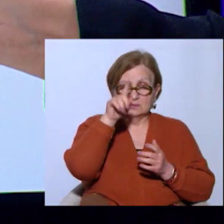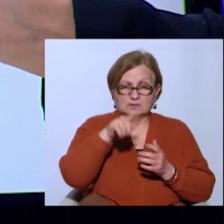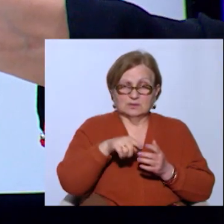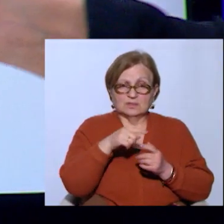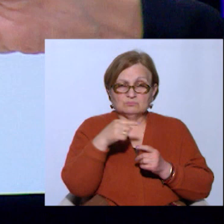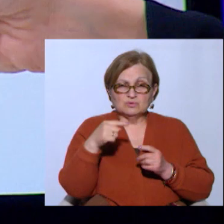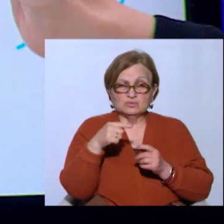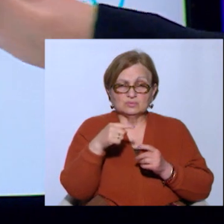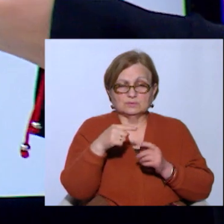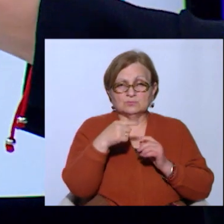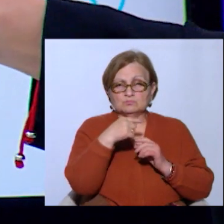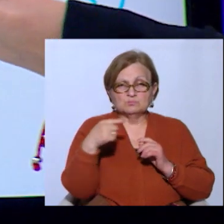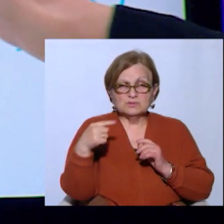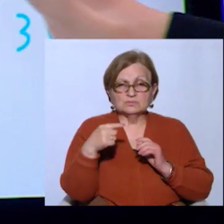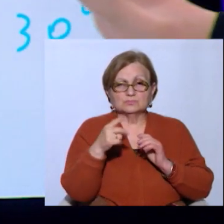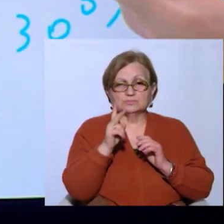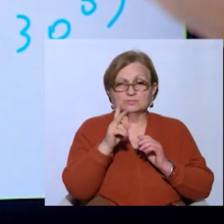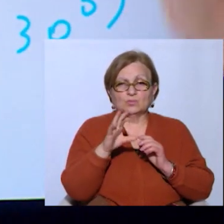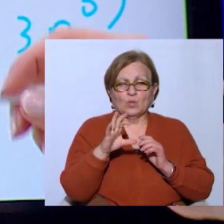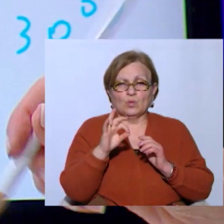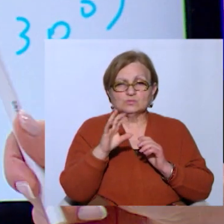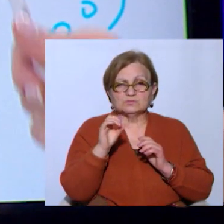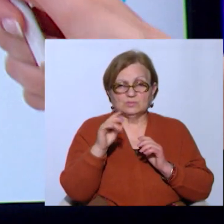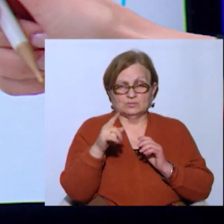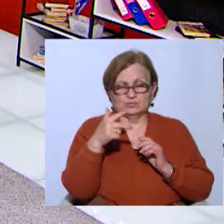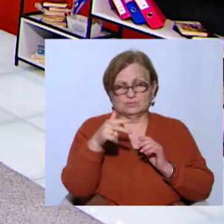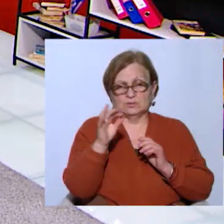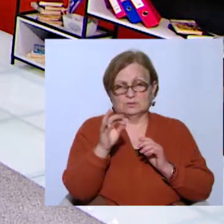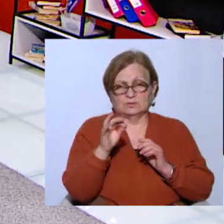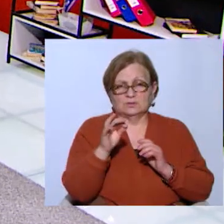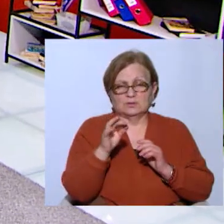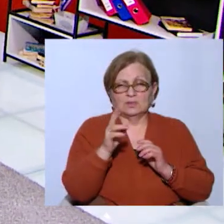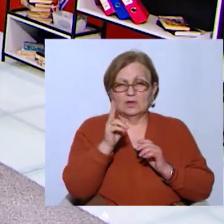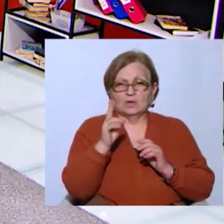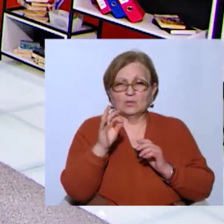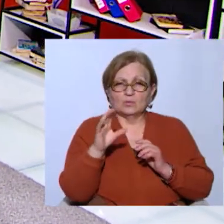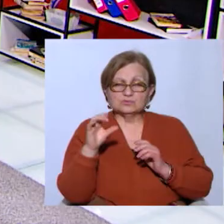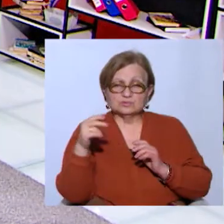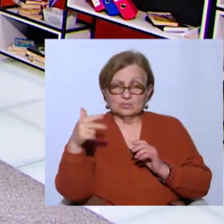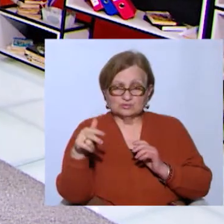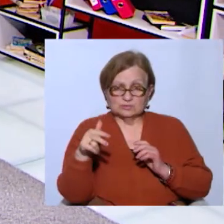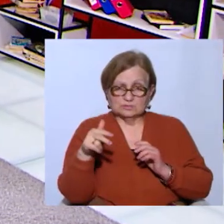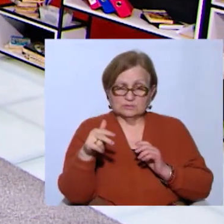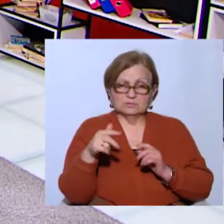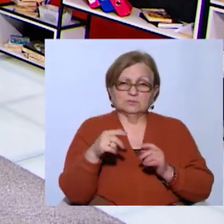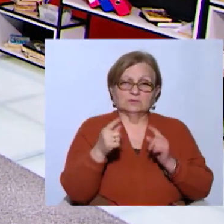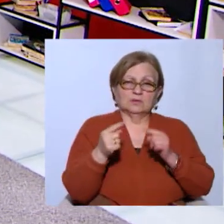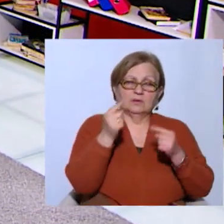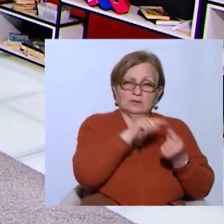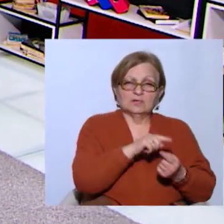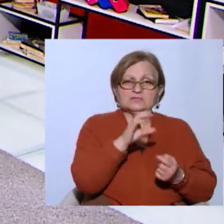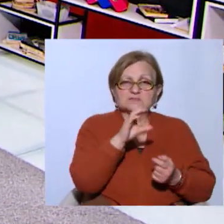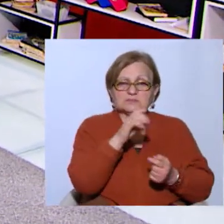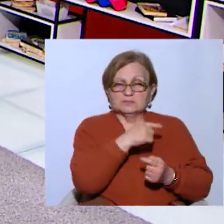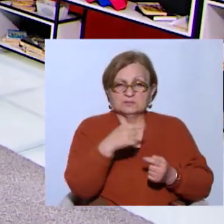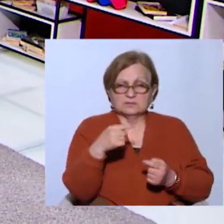X-ი, ანუ იგივე მინუს კოსინუს 30 გრადუსია, ხო? ანუ კოსინუსი 30 გრადუსი გამოვა სიტყვაზე მინუს სინუს